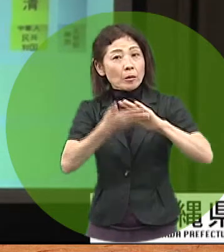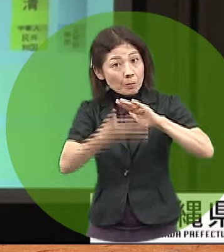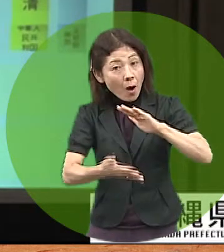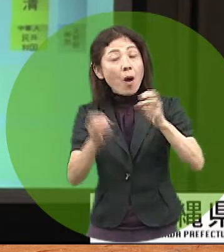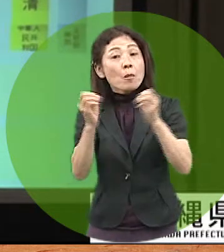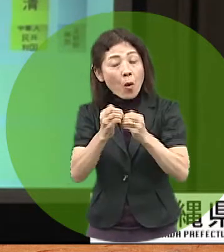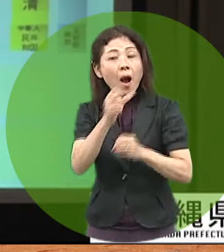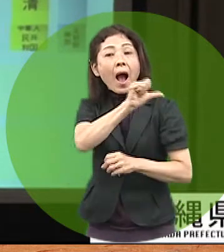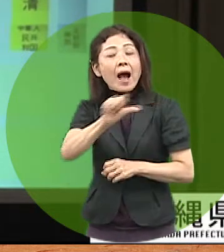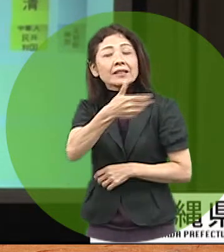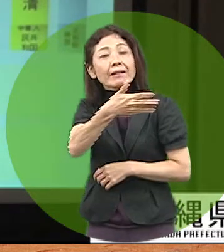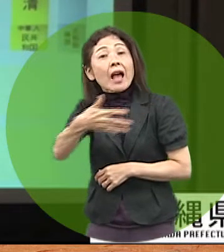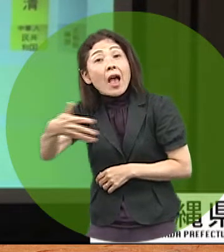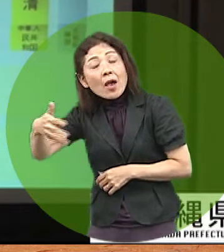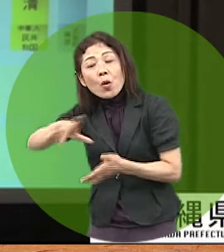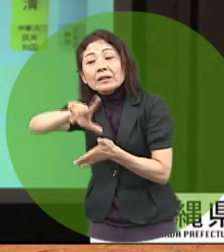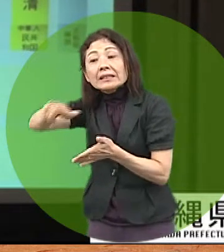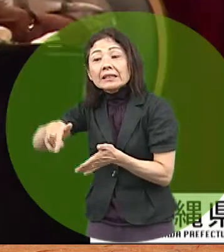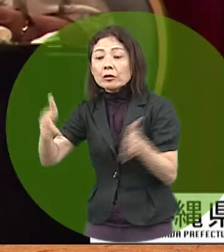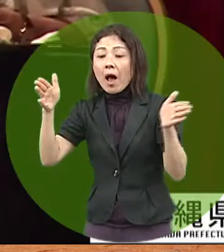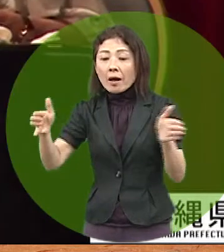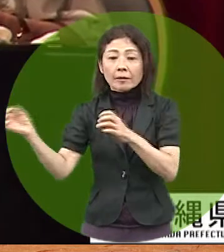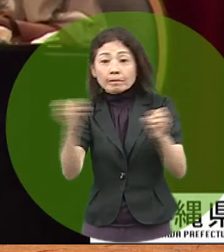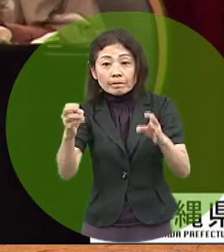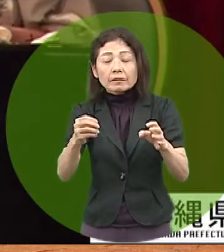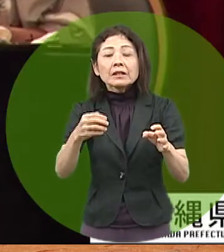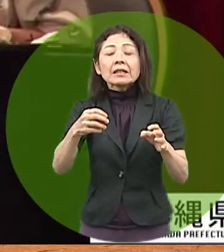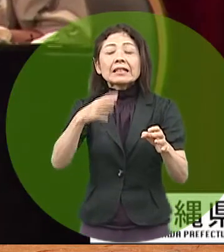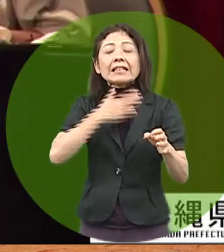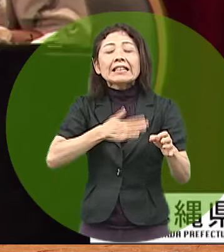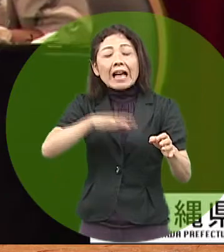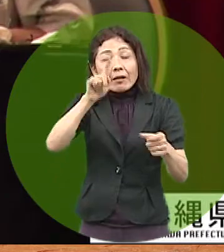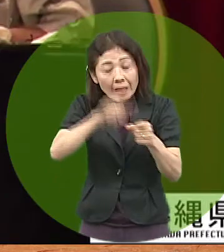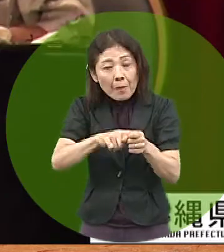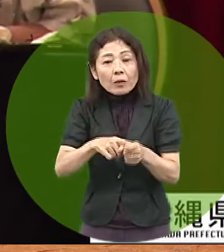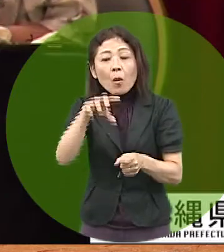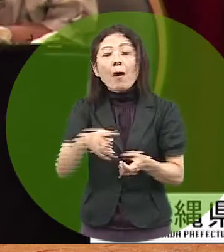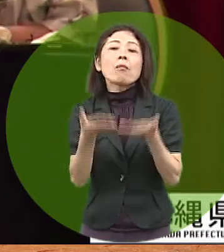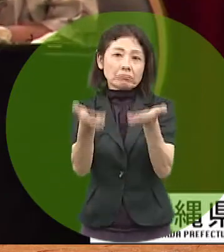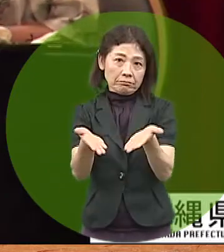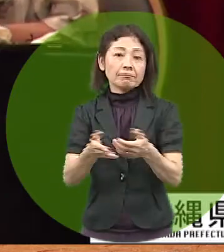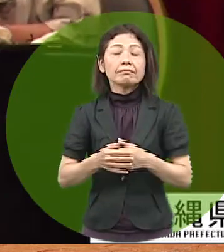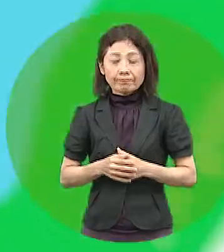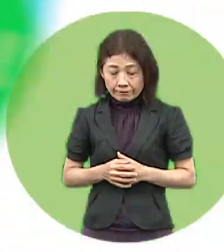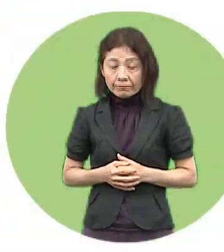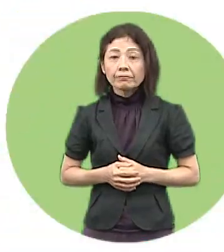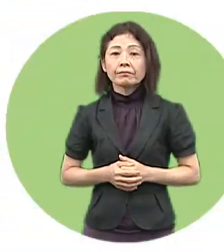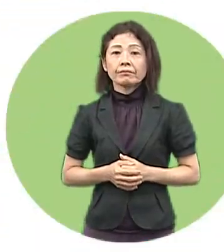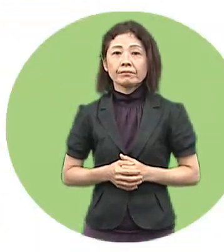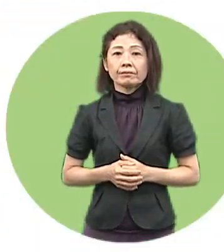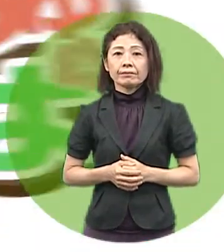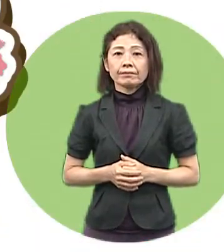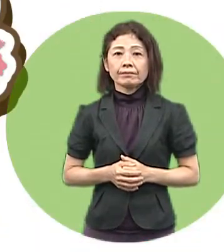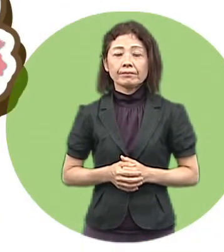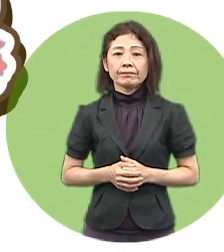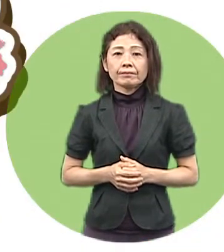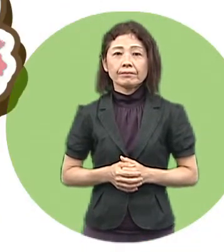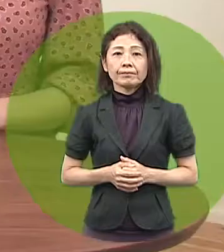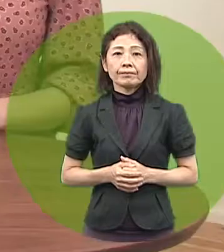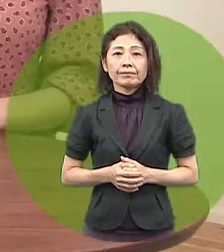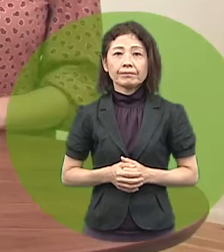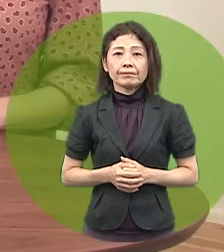アジア太平洋地駅間の対話と理解の場を提供していますme